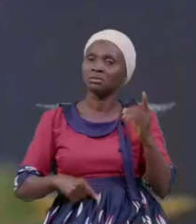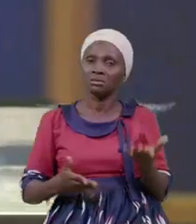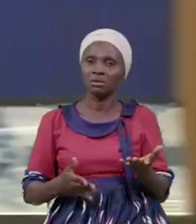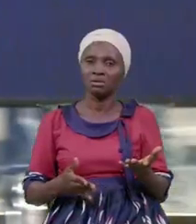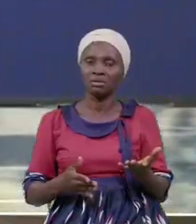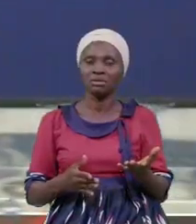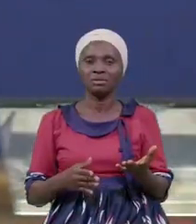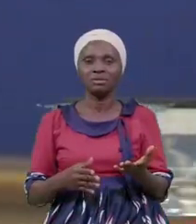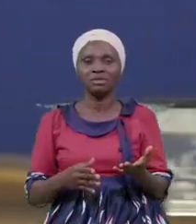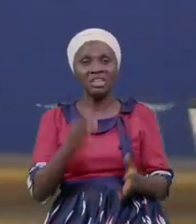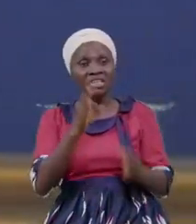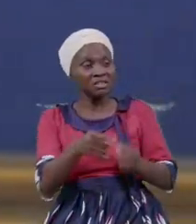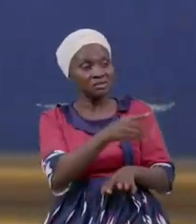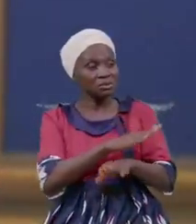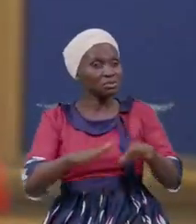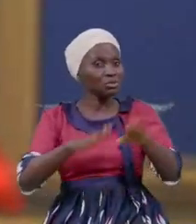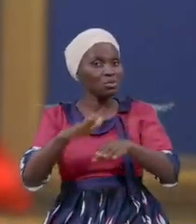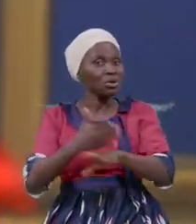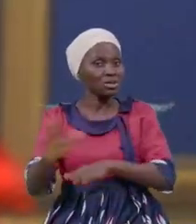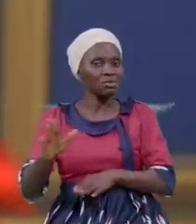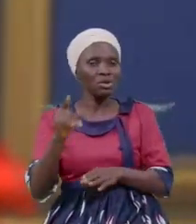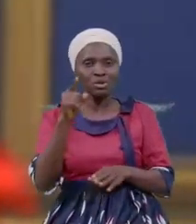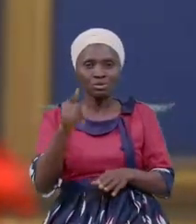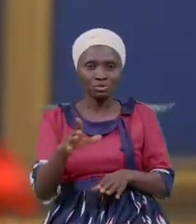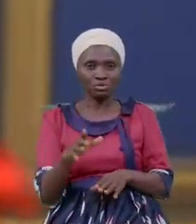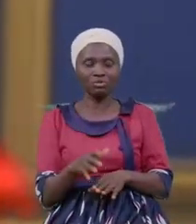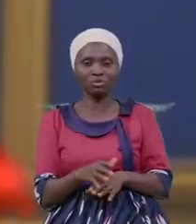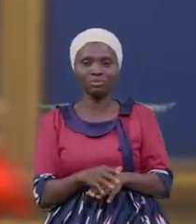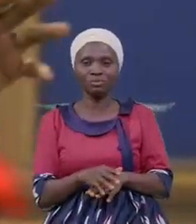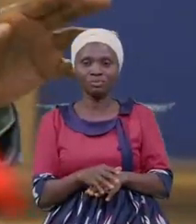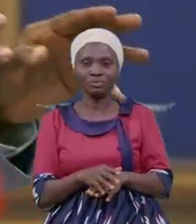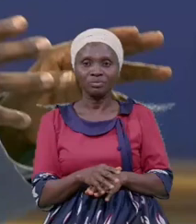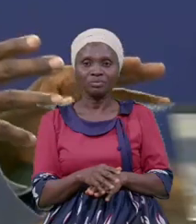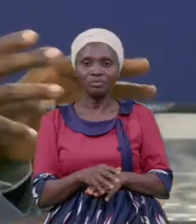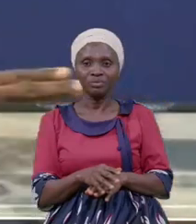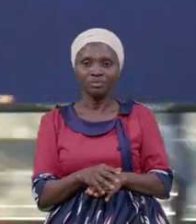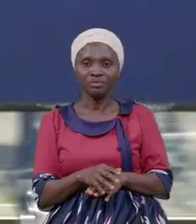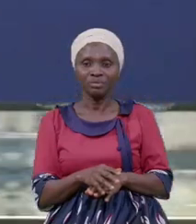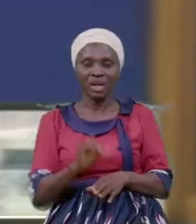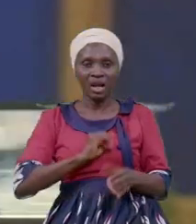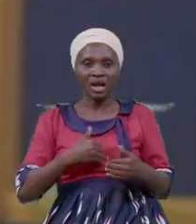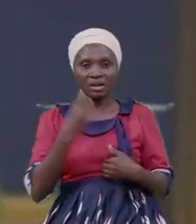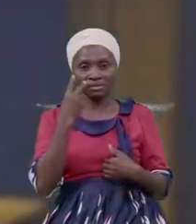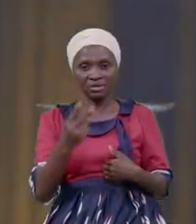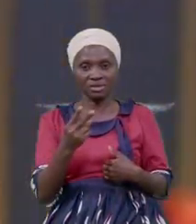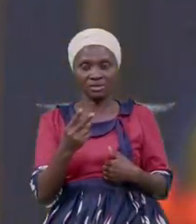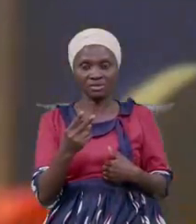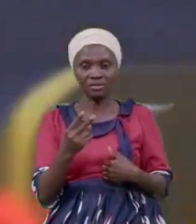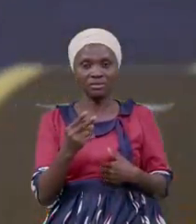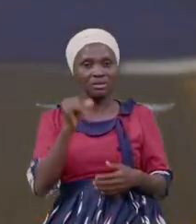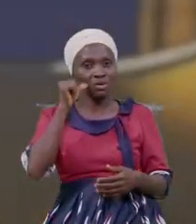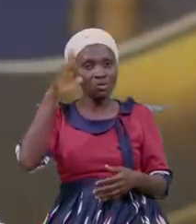d'eux ah mesdames femmes quelqu'un les